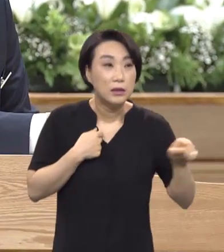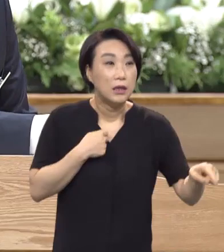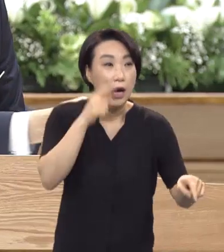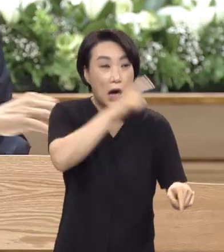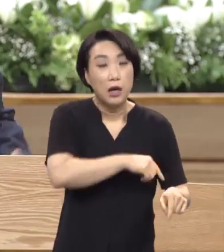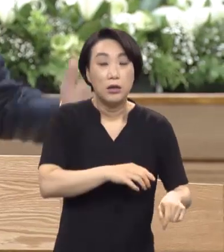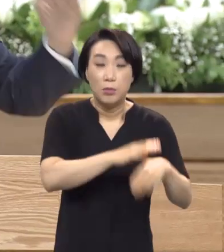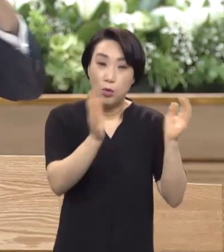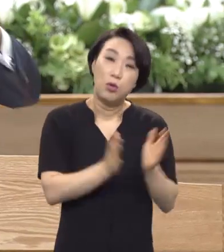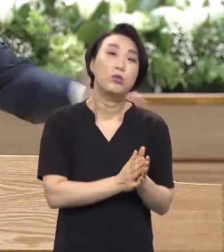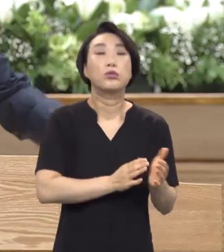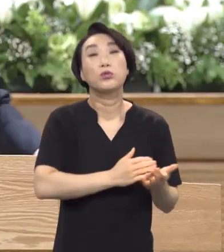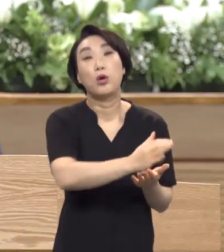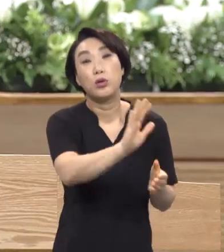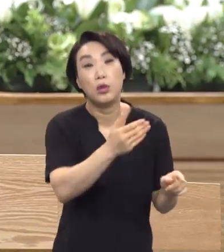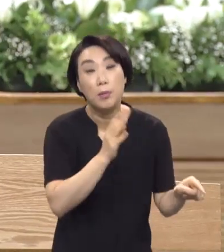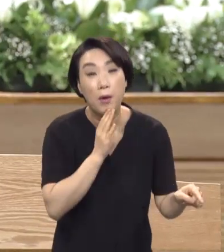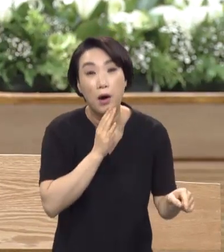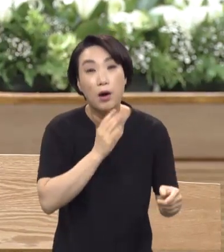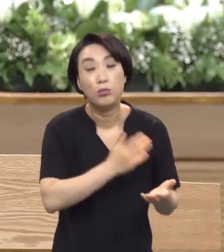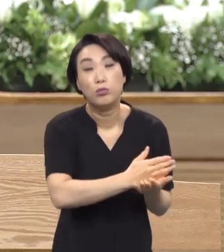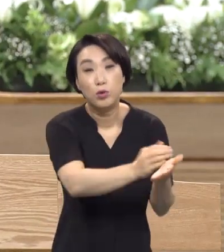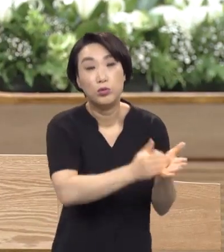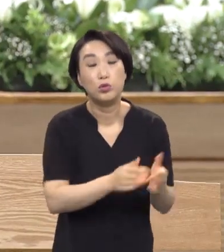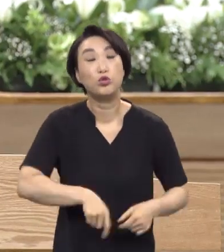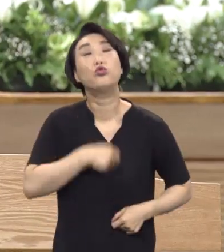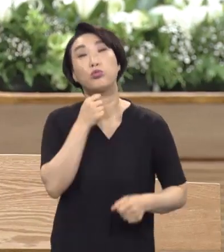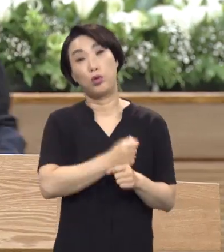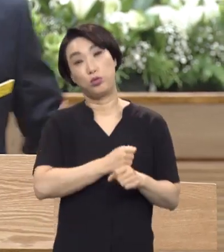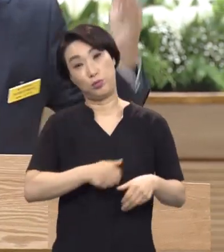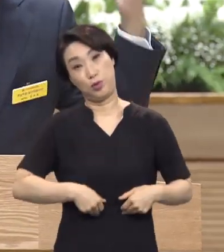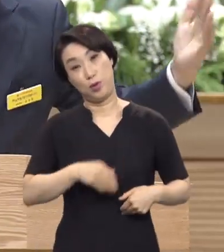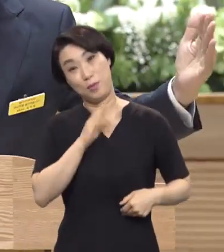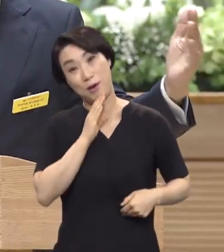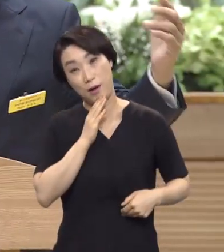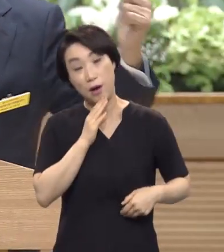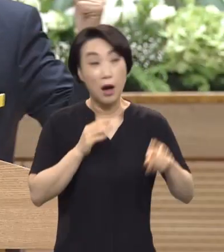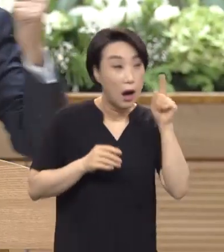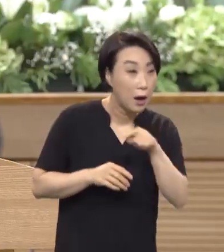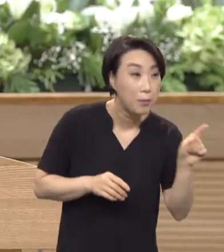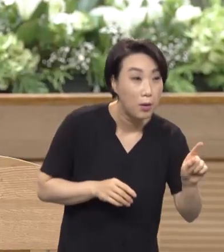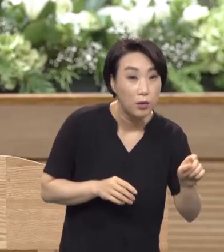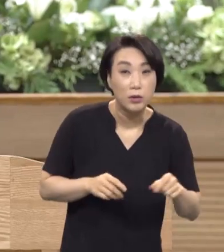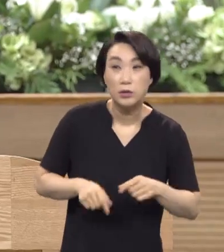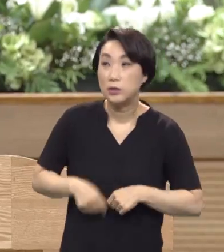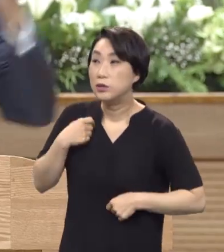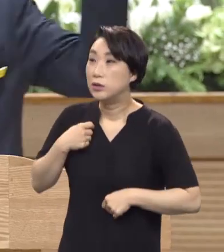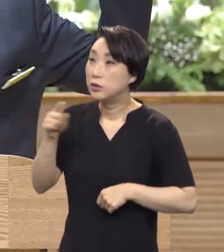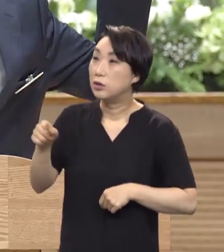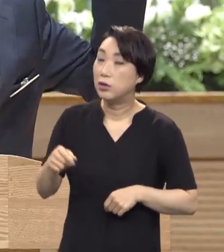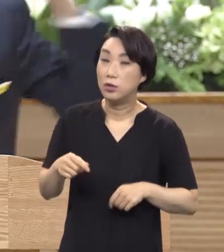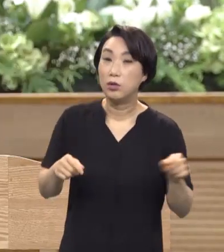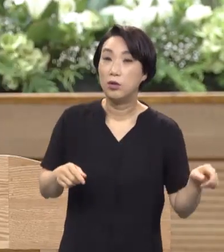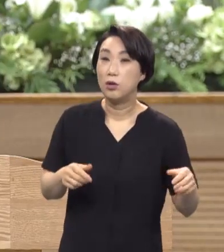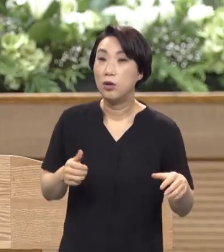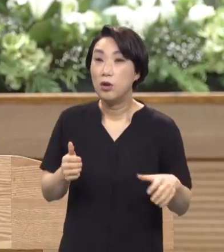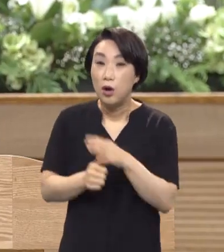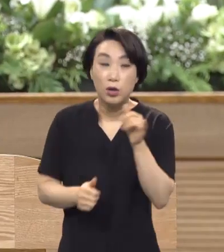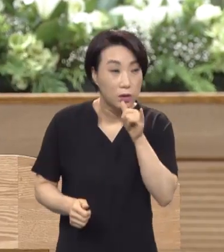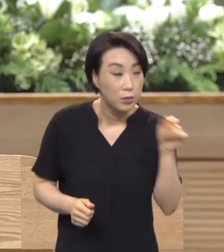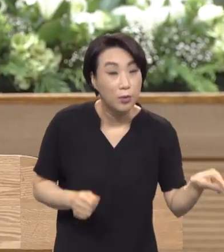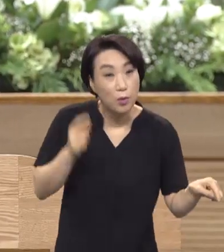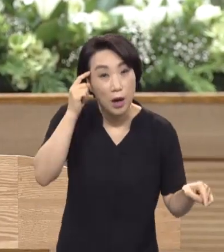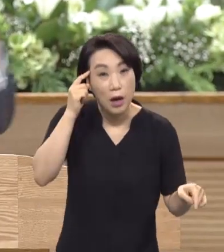도전해야지. 왜? 부셔서 의를 만들어야 되니까. 악은 의에게 도전해. 왜? 의를